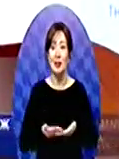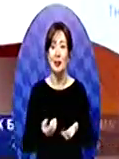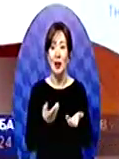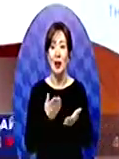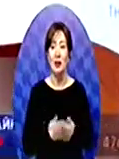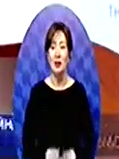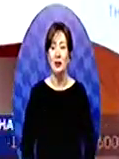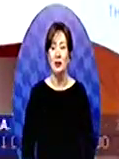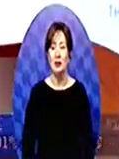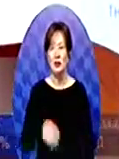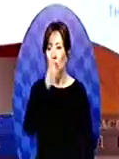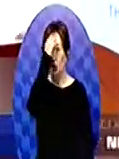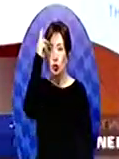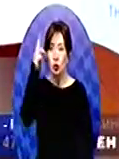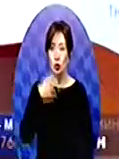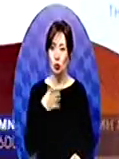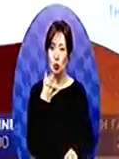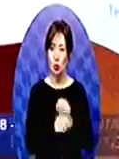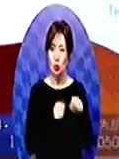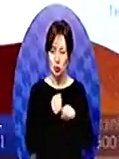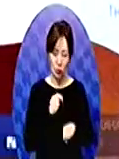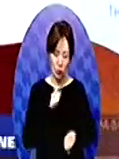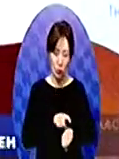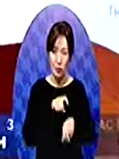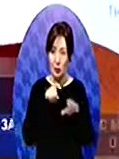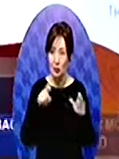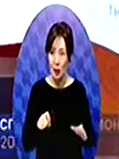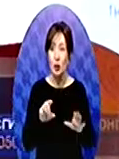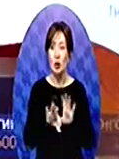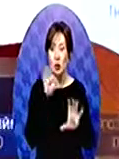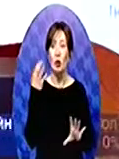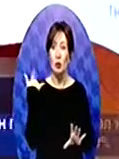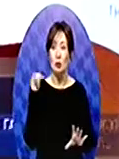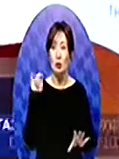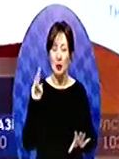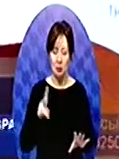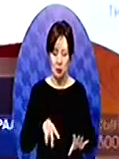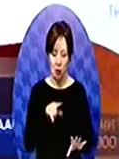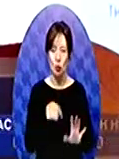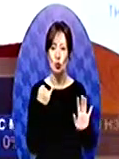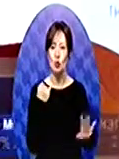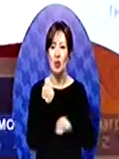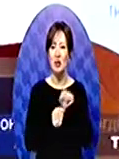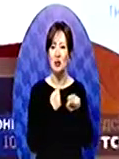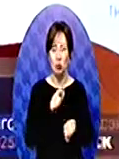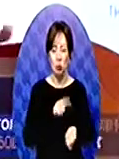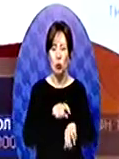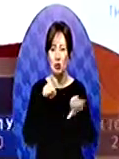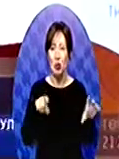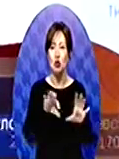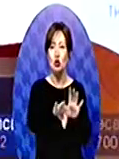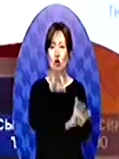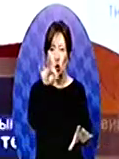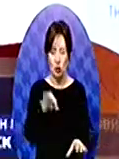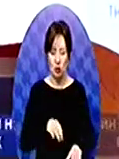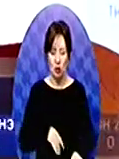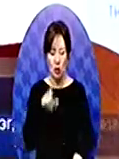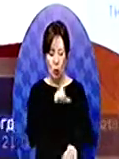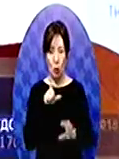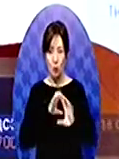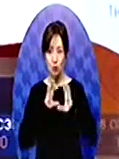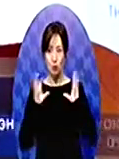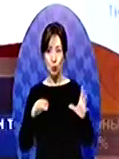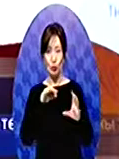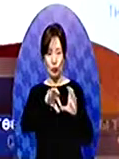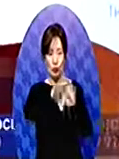Ерөнхийлөгчийг 4 жилийн хугацаатайгаар сонгодог байсныг 6 жилийн хугацаатайгаар сонгох, ард түмнээс сонгодог байсныг